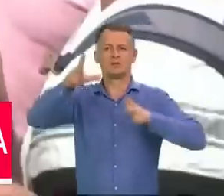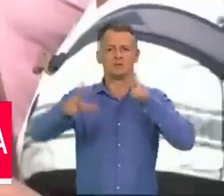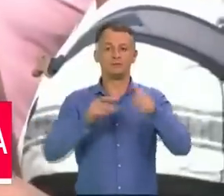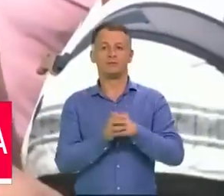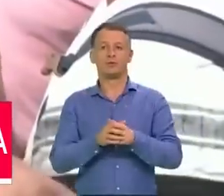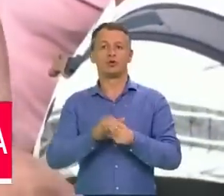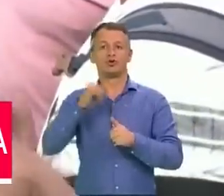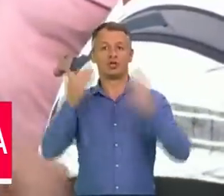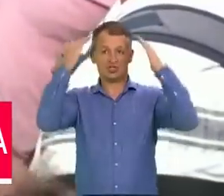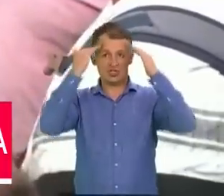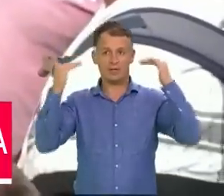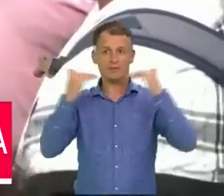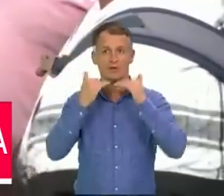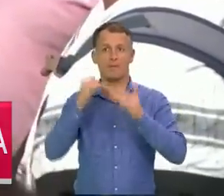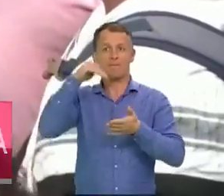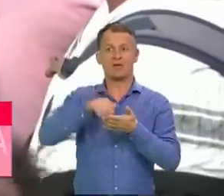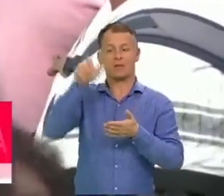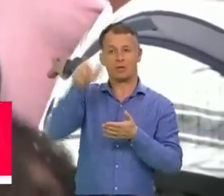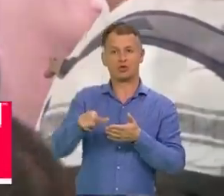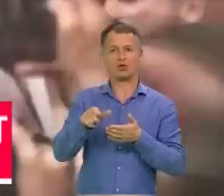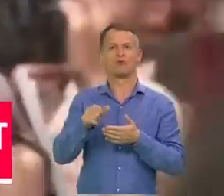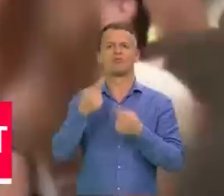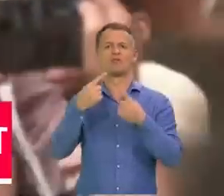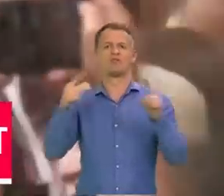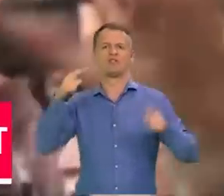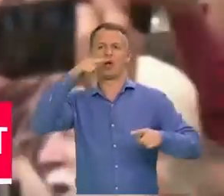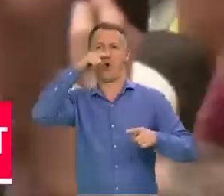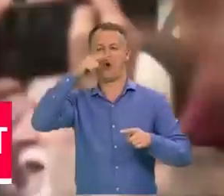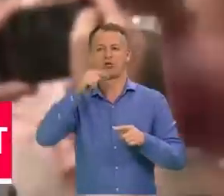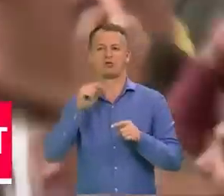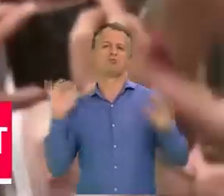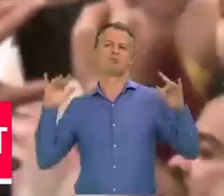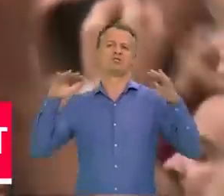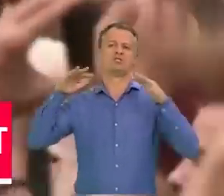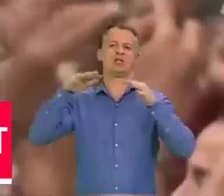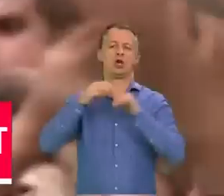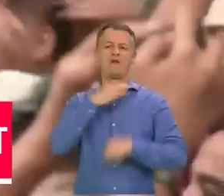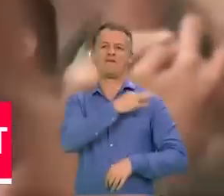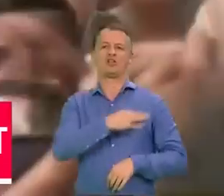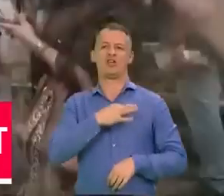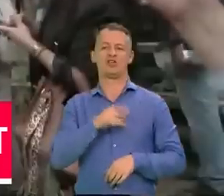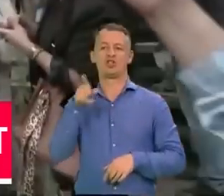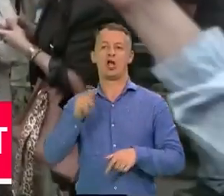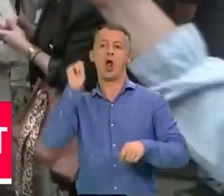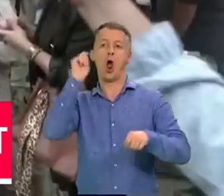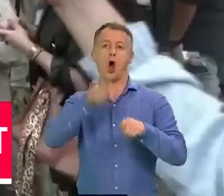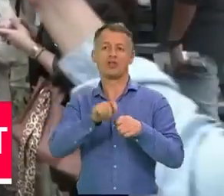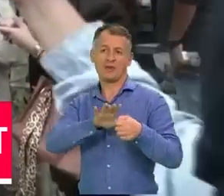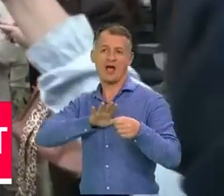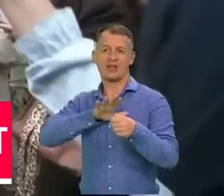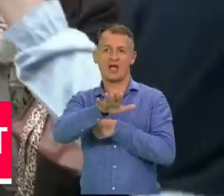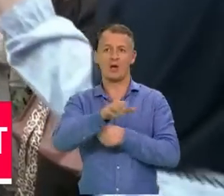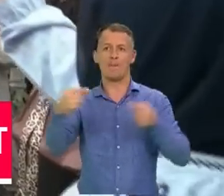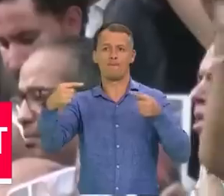Și în Egipt, mii de oameni din Cairo, Alexandria și alte orașe s-au adunat în universități și au condamnat atacurile asupra